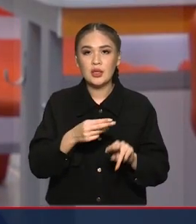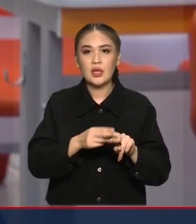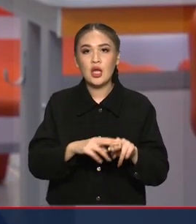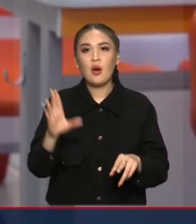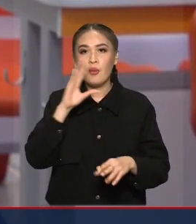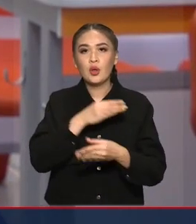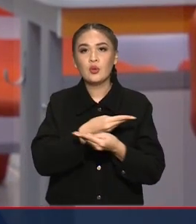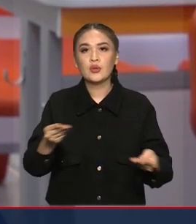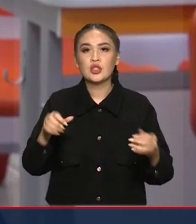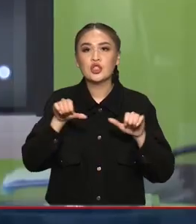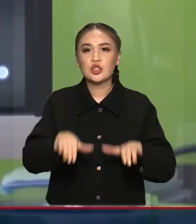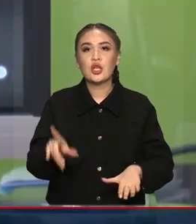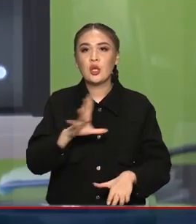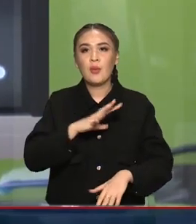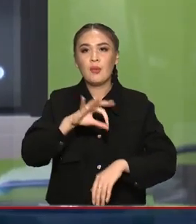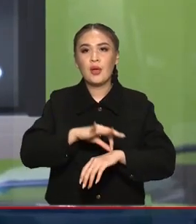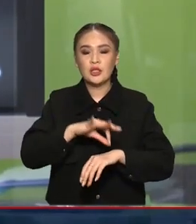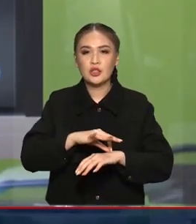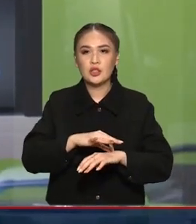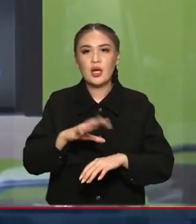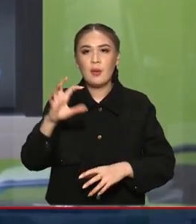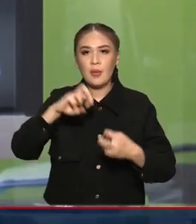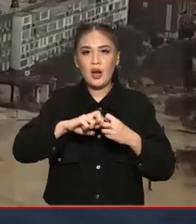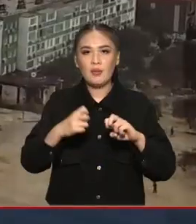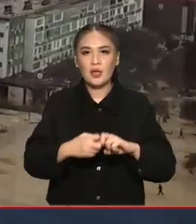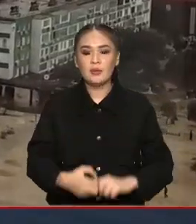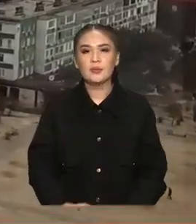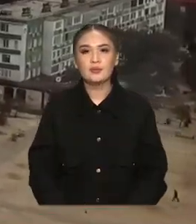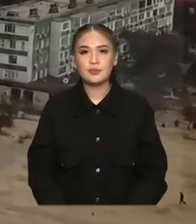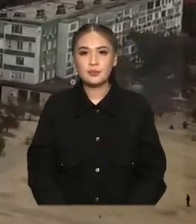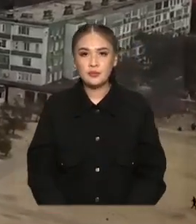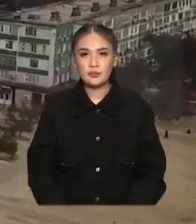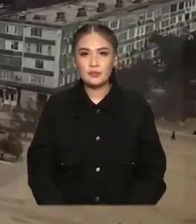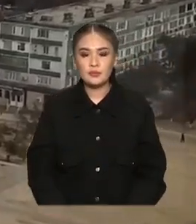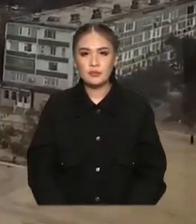хватить для решения наболевшей проблемы. Бахтияр Даркеев, Рамбек Бекужаев, Жибек Жылы.